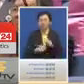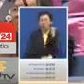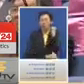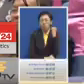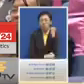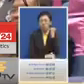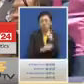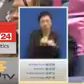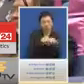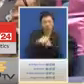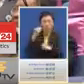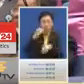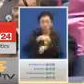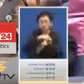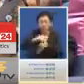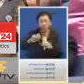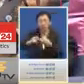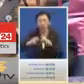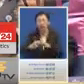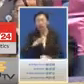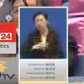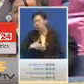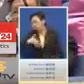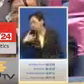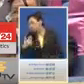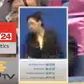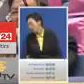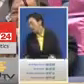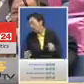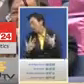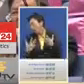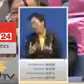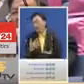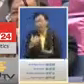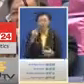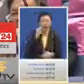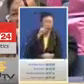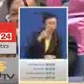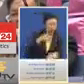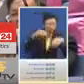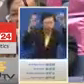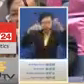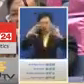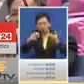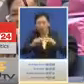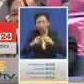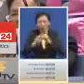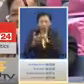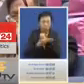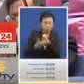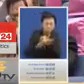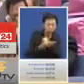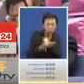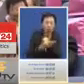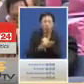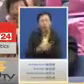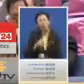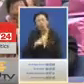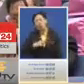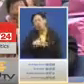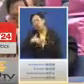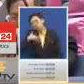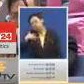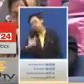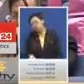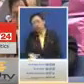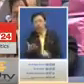คลุมในทุกหมู่บ้านหมดกำลังใจหมดทางไปแรงซ้ำกรรมซัดปัญหายาเสพติดเป็นปัญหา